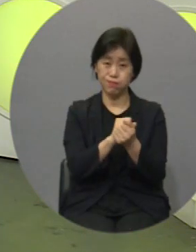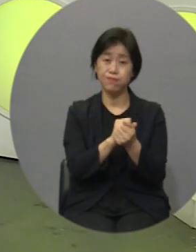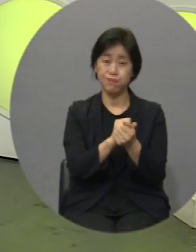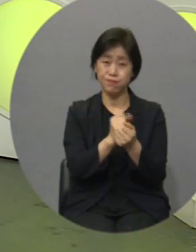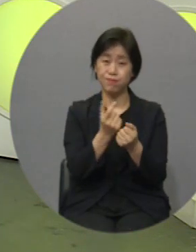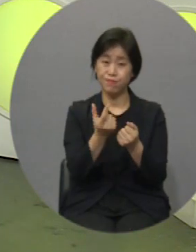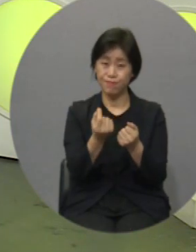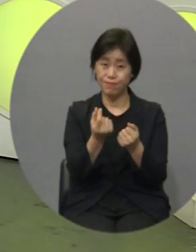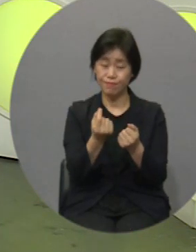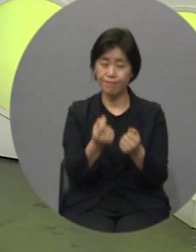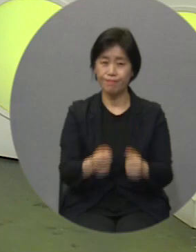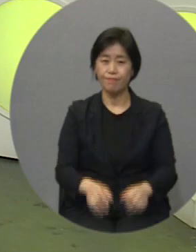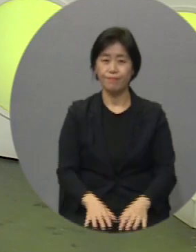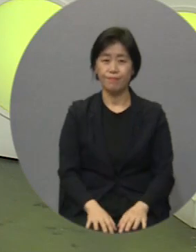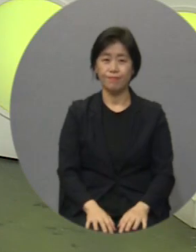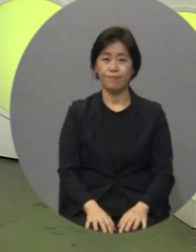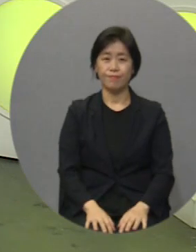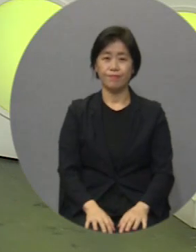시들겠네.